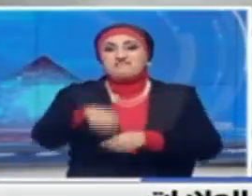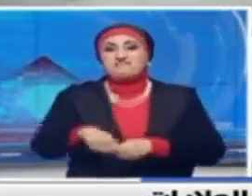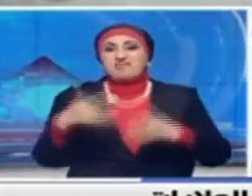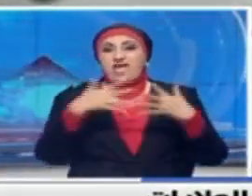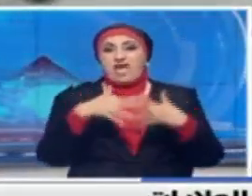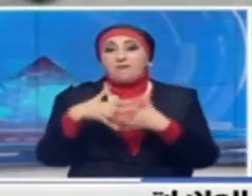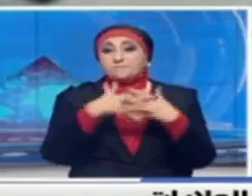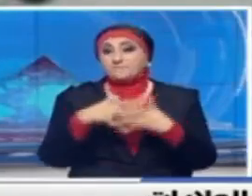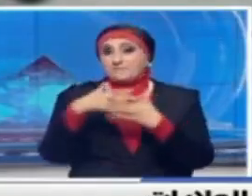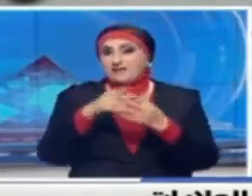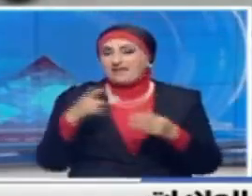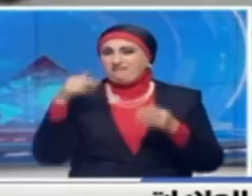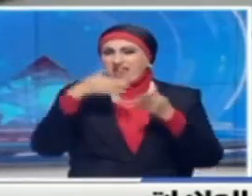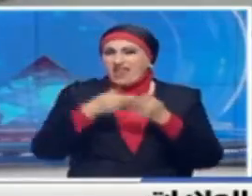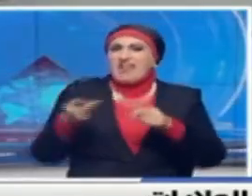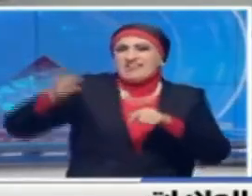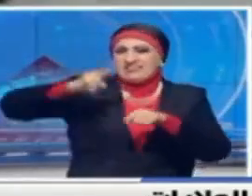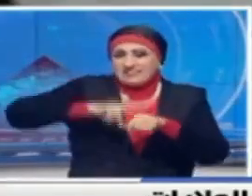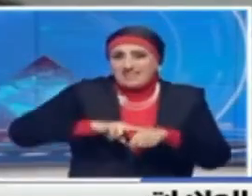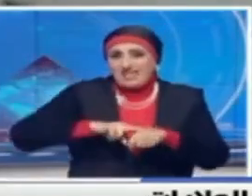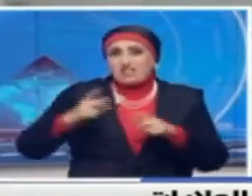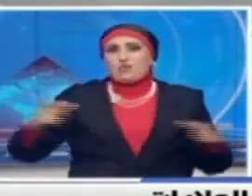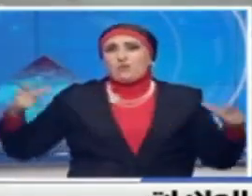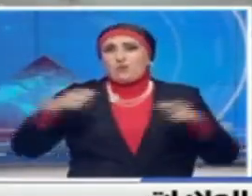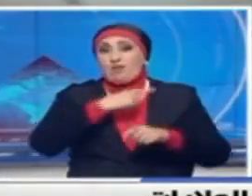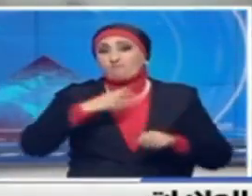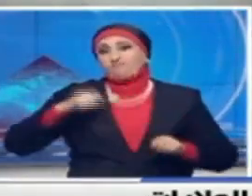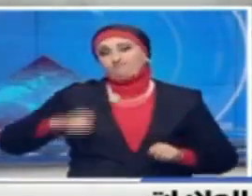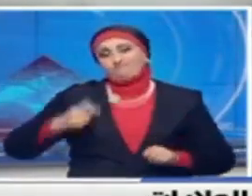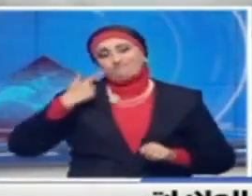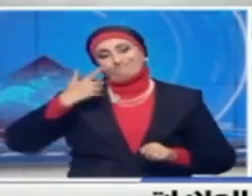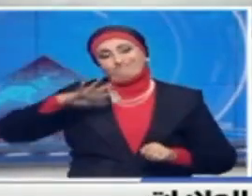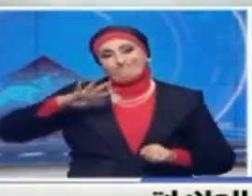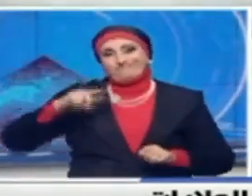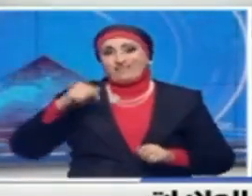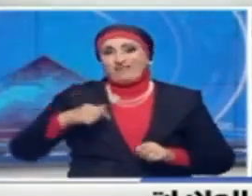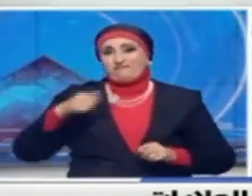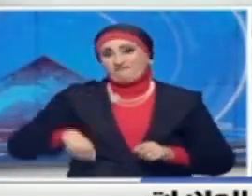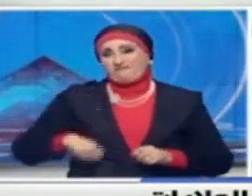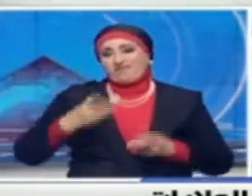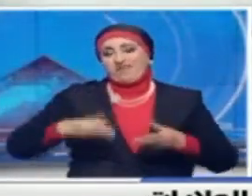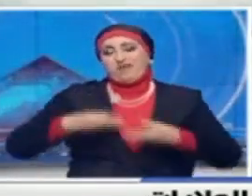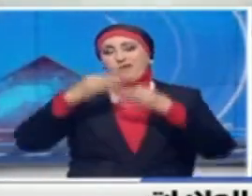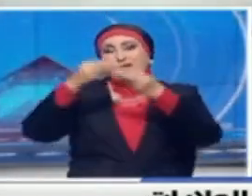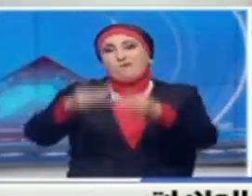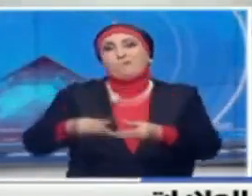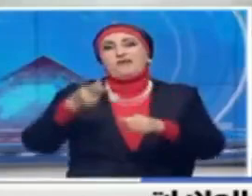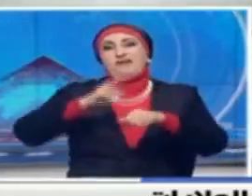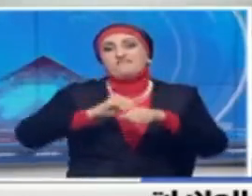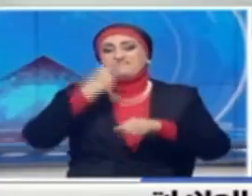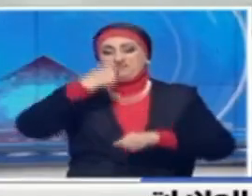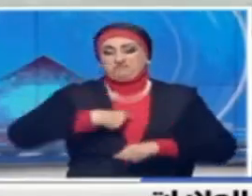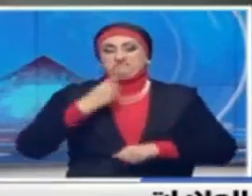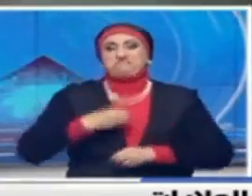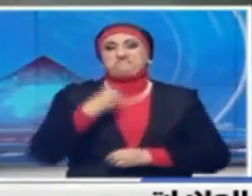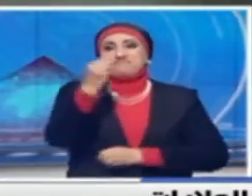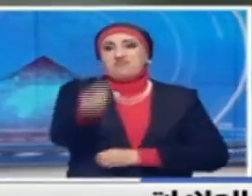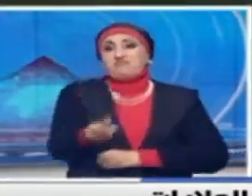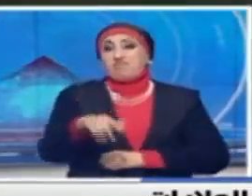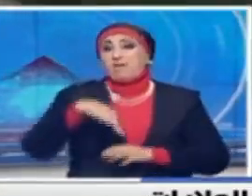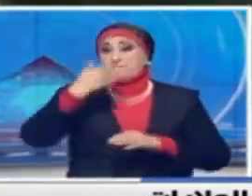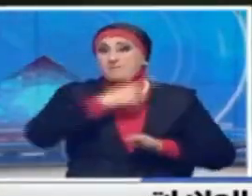بعد أن تقدمت الأخيرة باستئناف، وبات من الممكن أن يسلم أسانج للولايات المتحدة بعد أن يبت